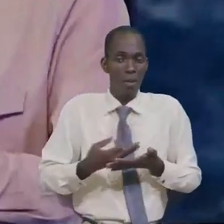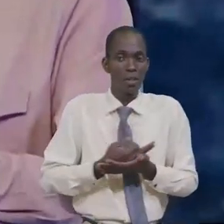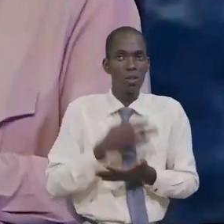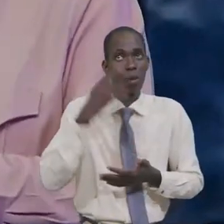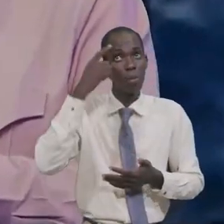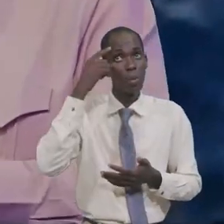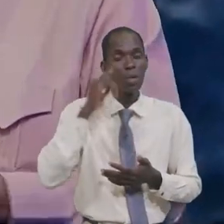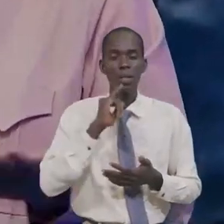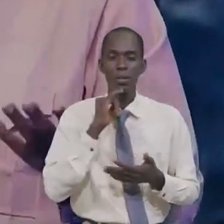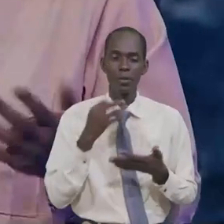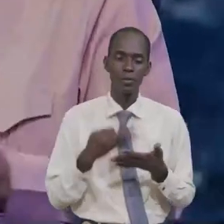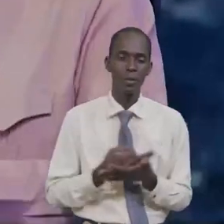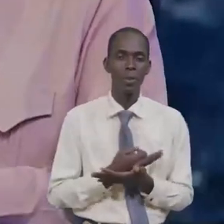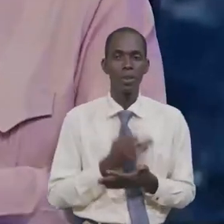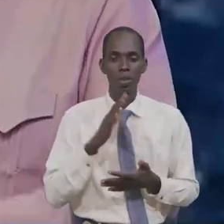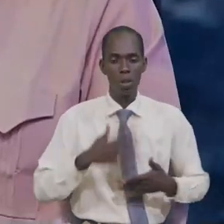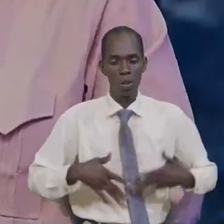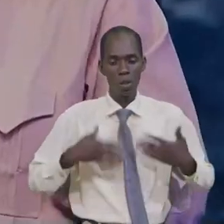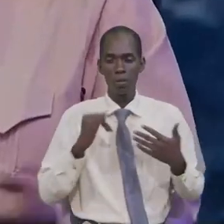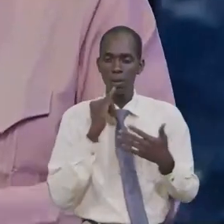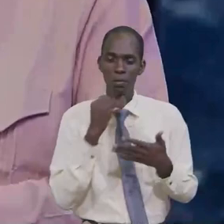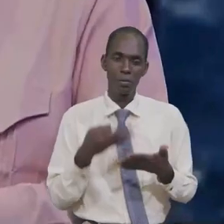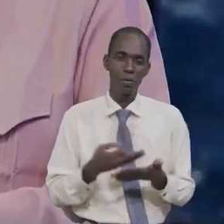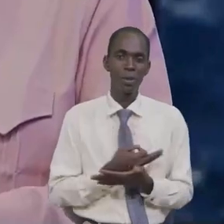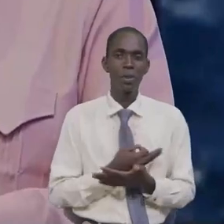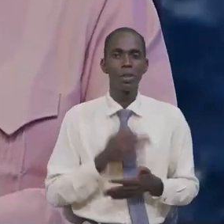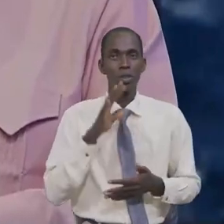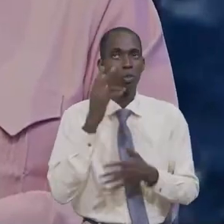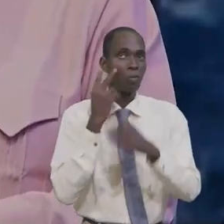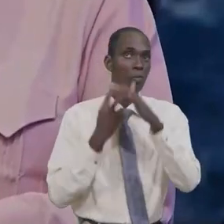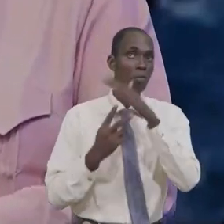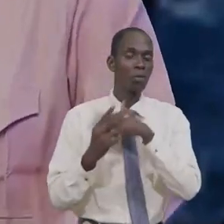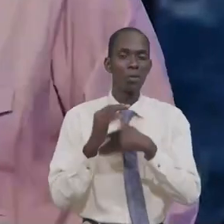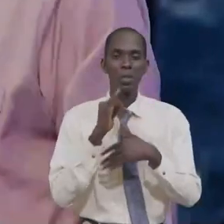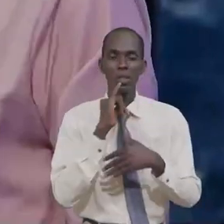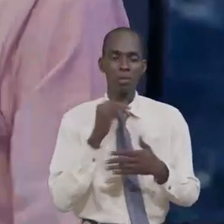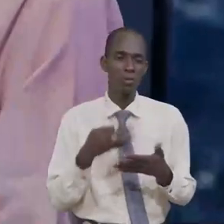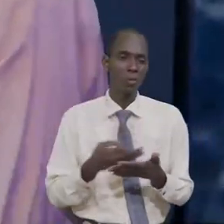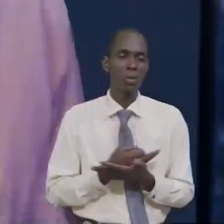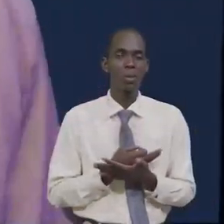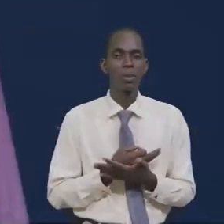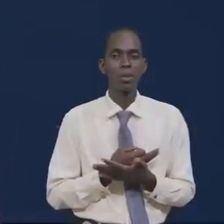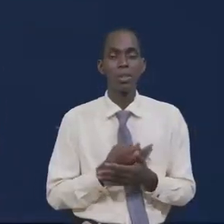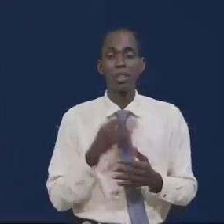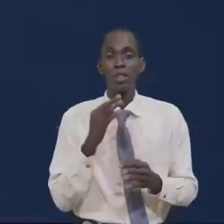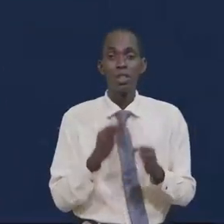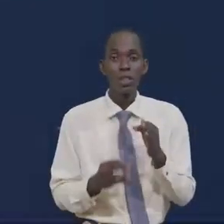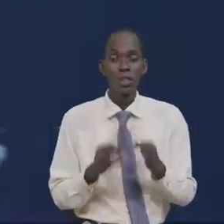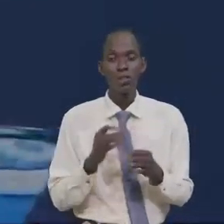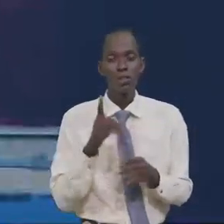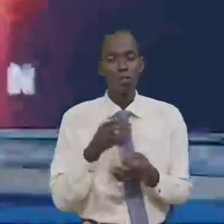ta vie est fraîche ta vision est fraîche si tu